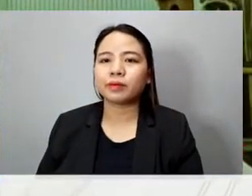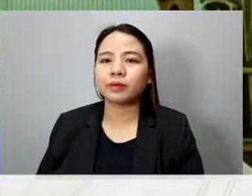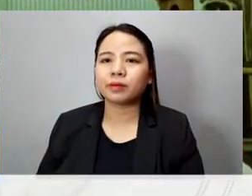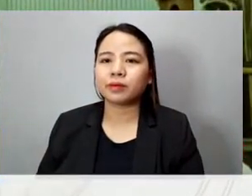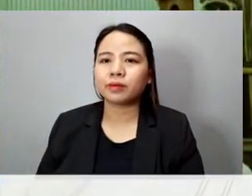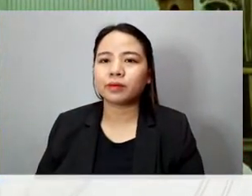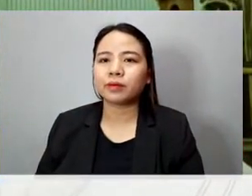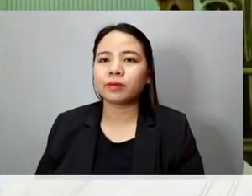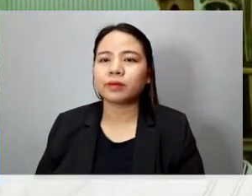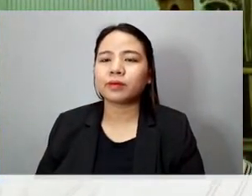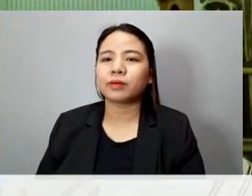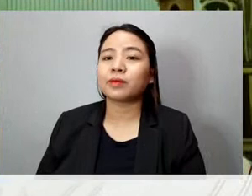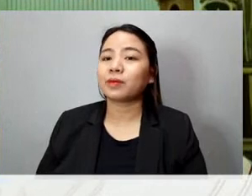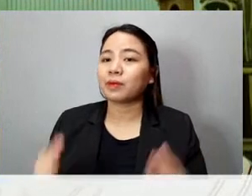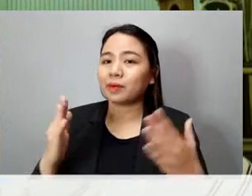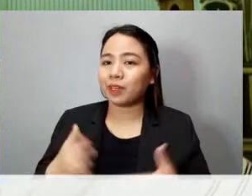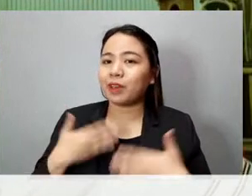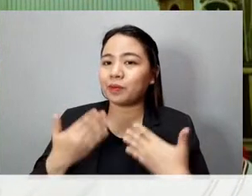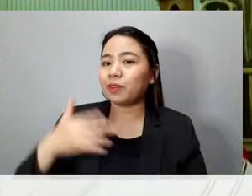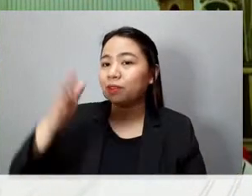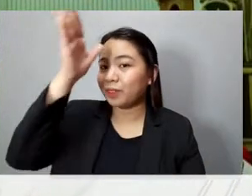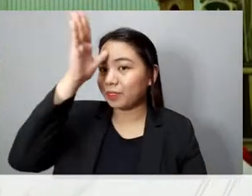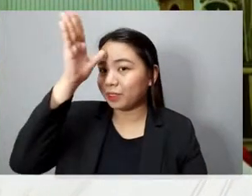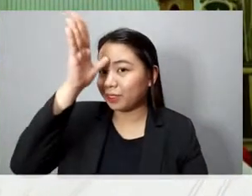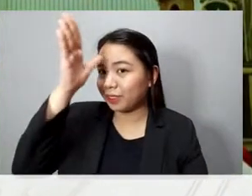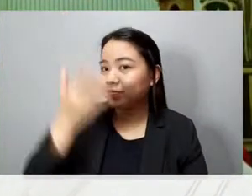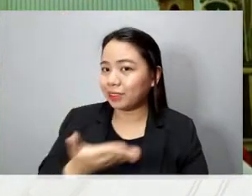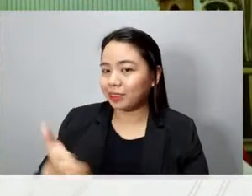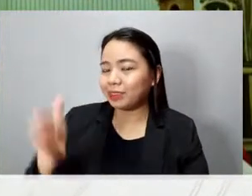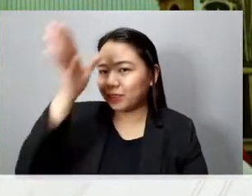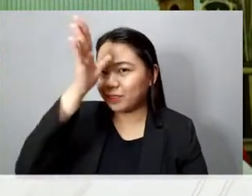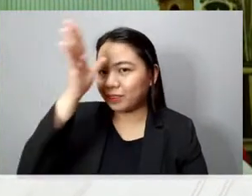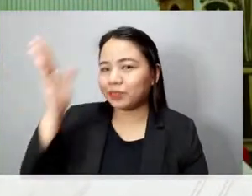Happy Father's Day po sa mga tatay na nandito.